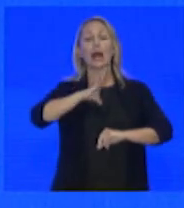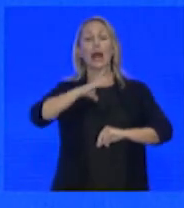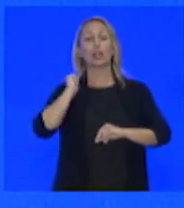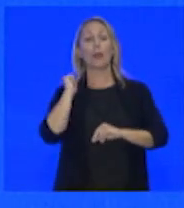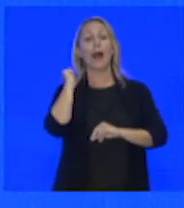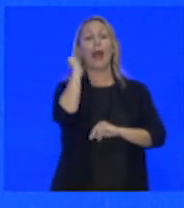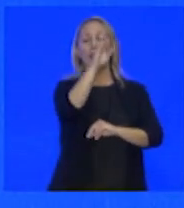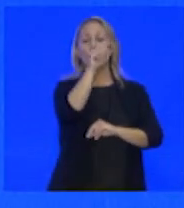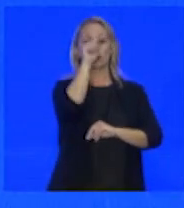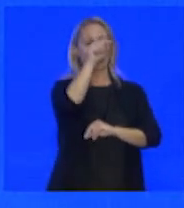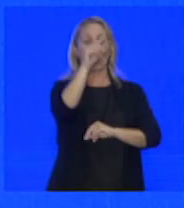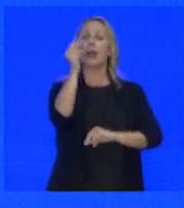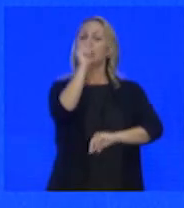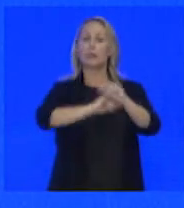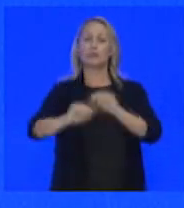τους.